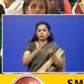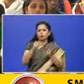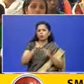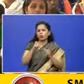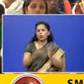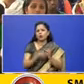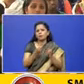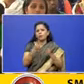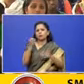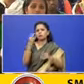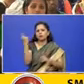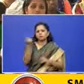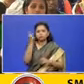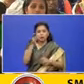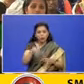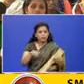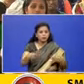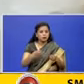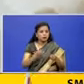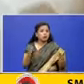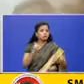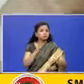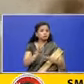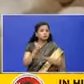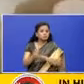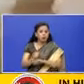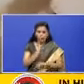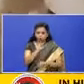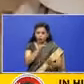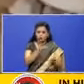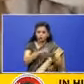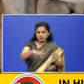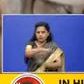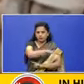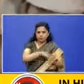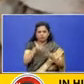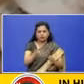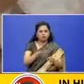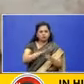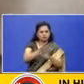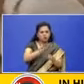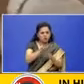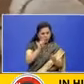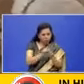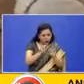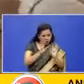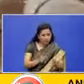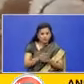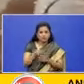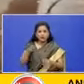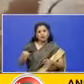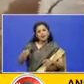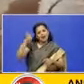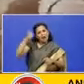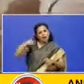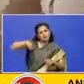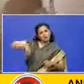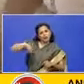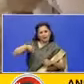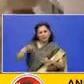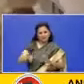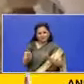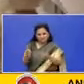छोटे उद्योगों को भी जोड़ रहे हैं। उनके इलाके में लकड़ी का काम है, गाय के गोबर से बनने वाले उत्पाद